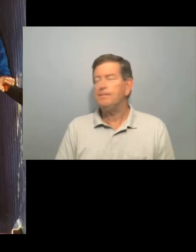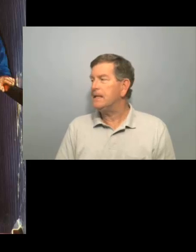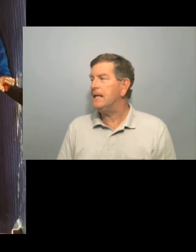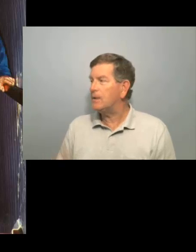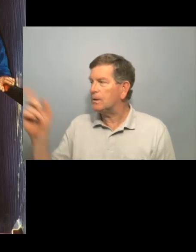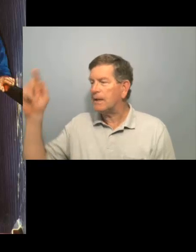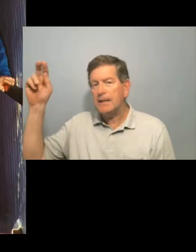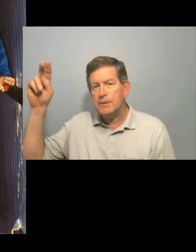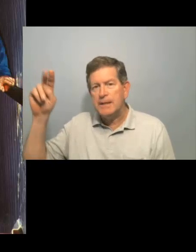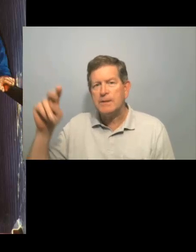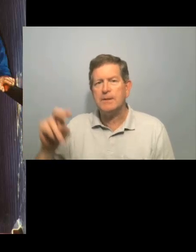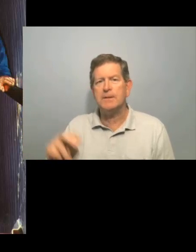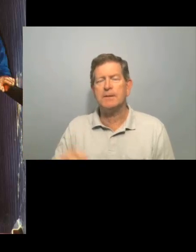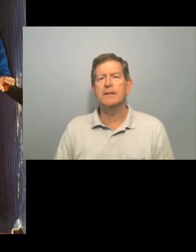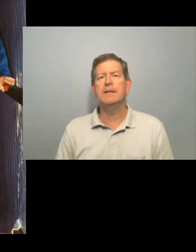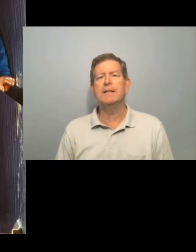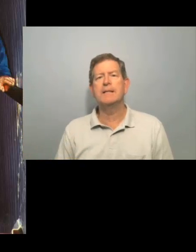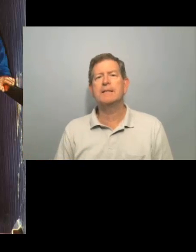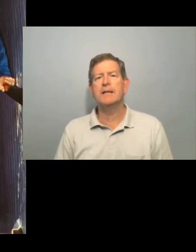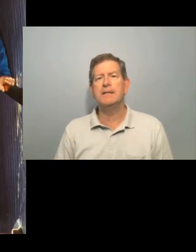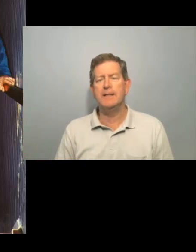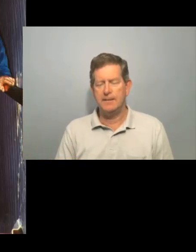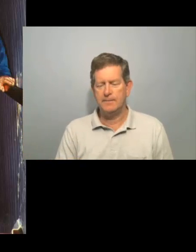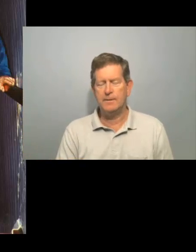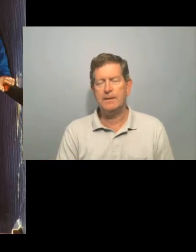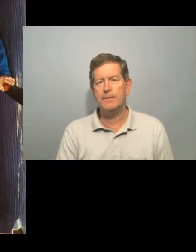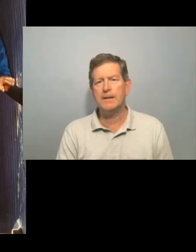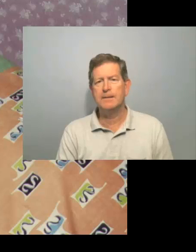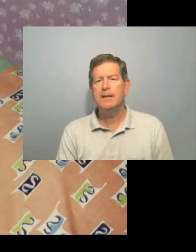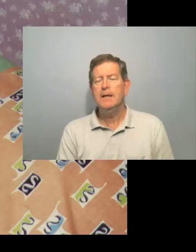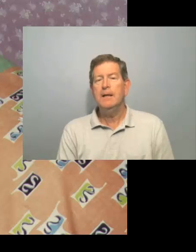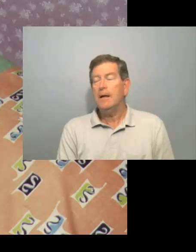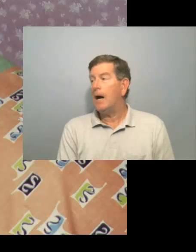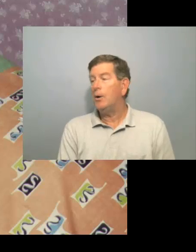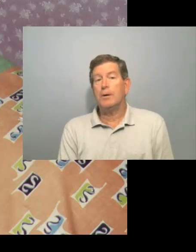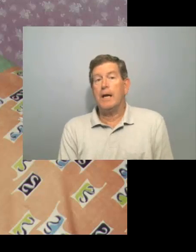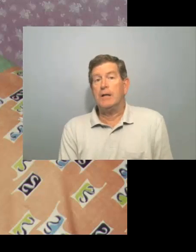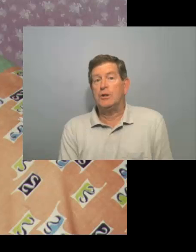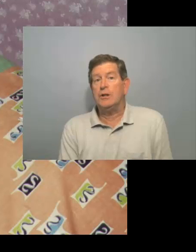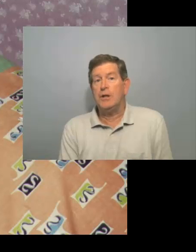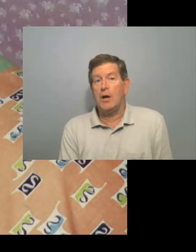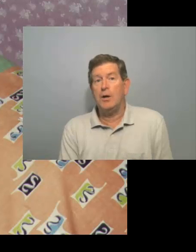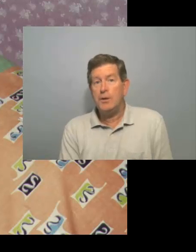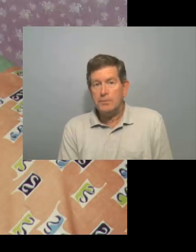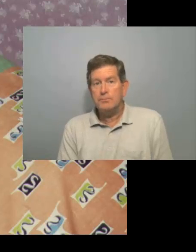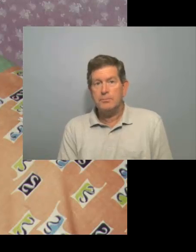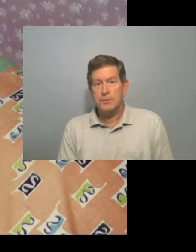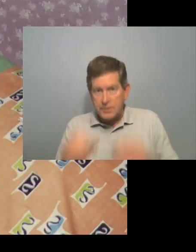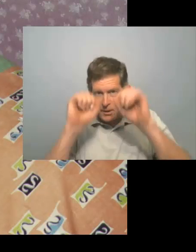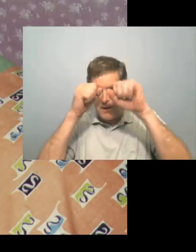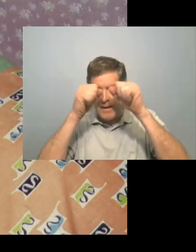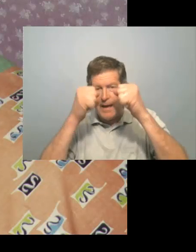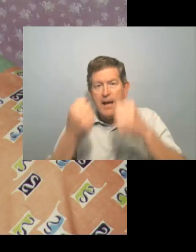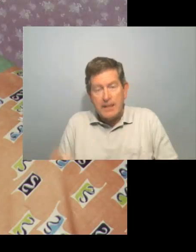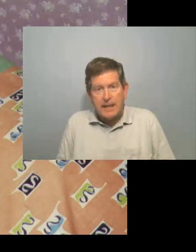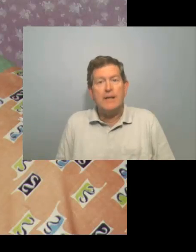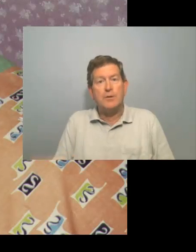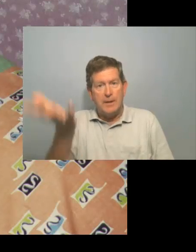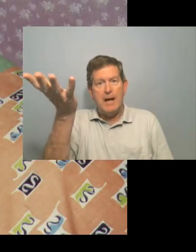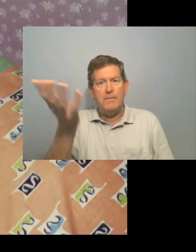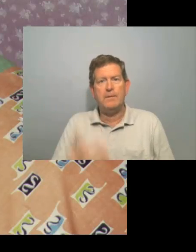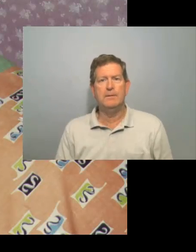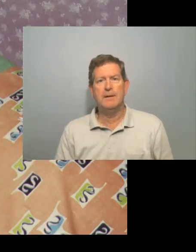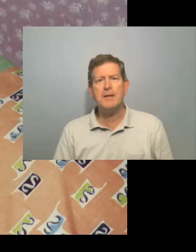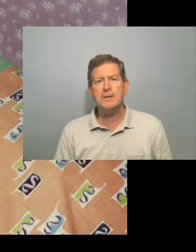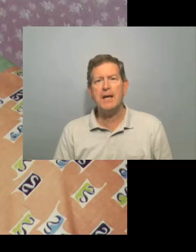C'est ça. Il est en train de descendre les escaliers. Voilà, voilà. Alors, est-ce que Carole se réveille? Est-ce qu'elle